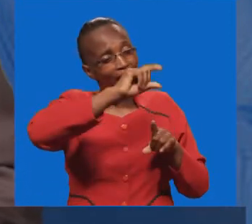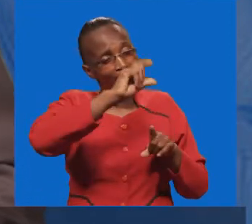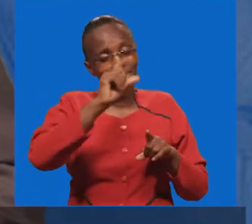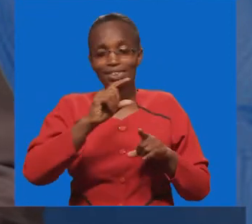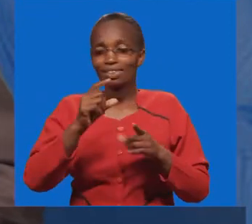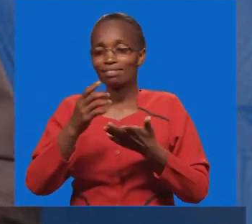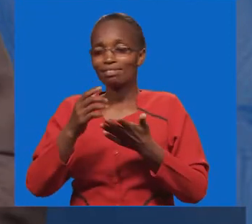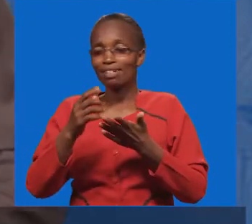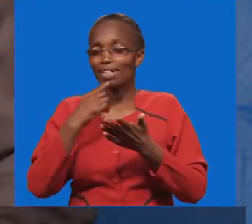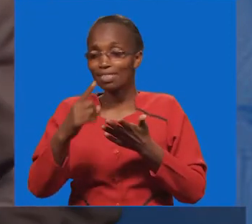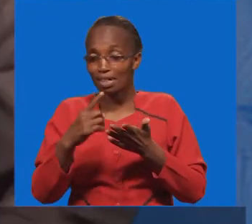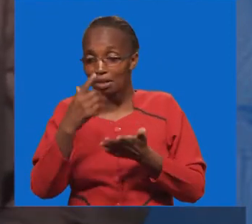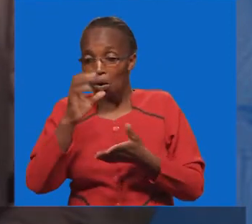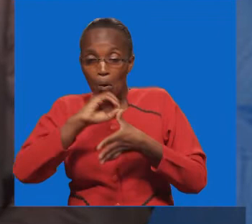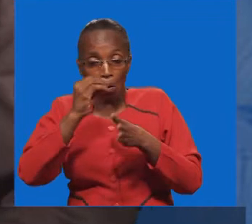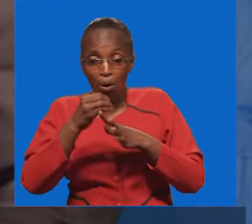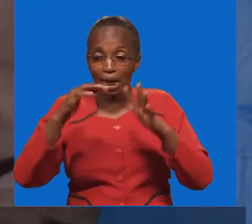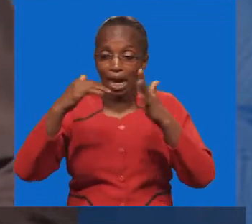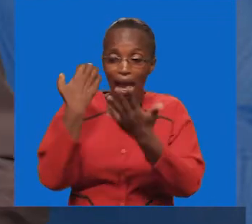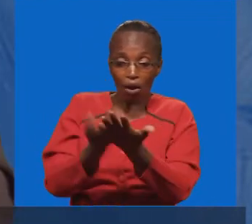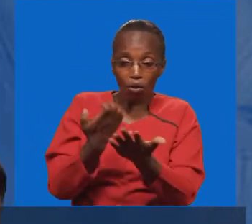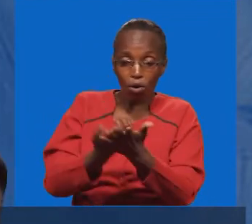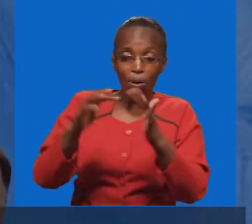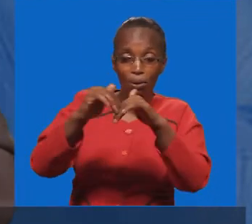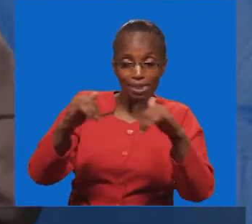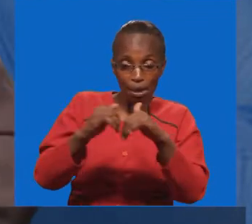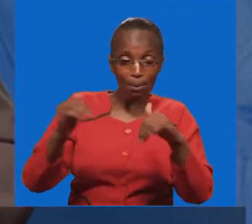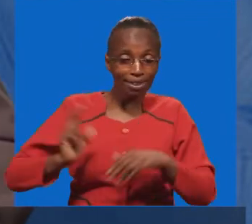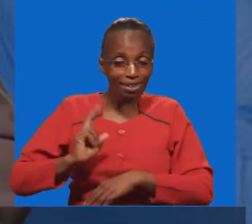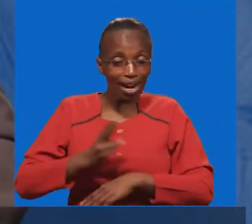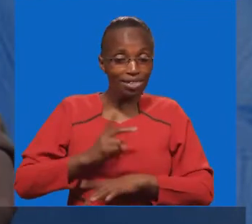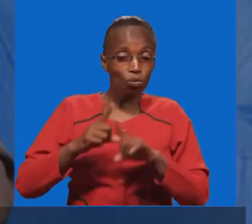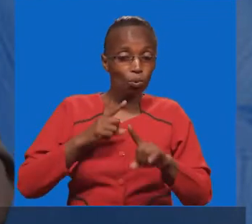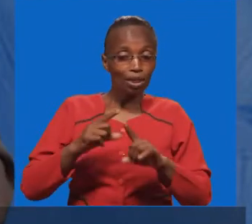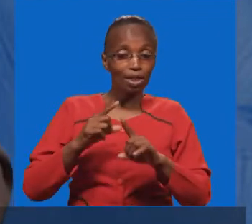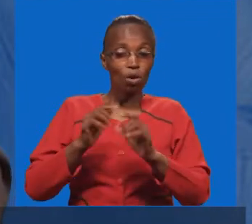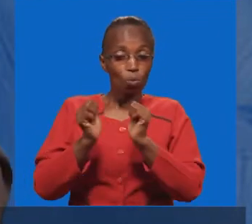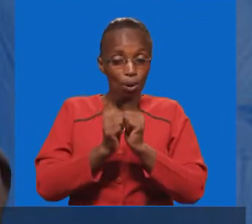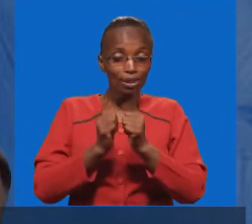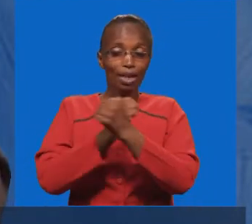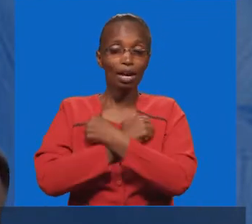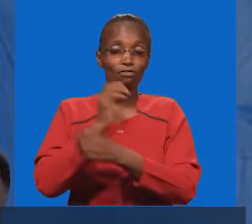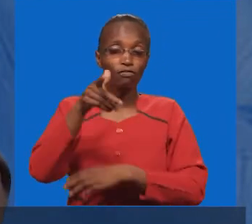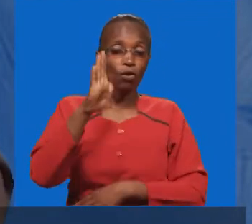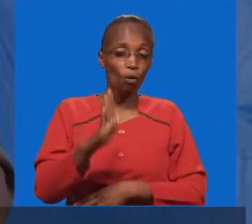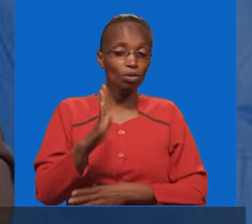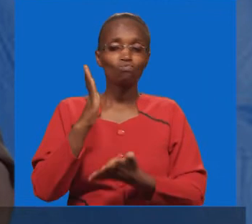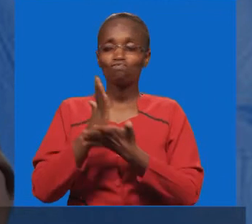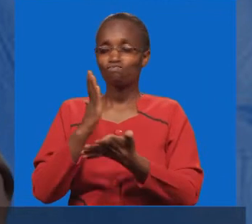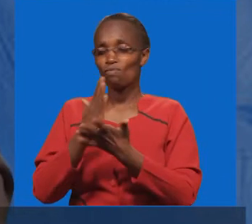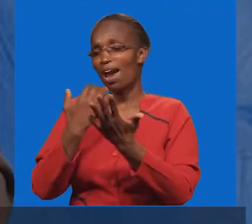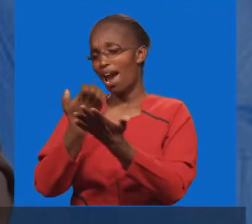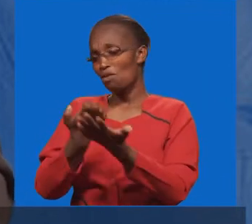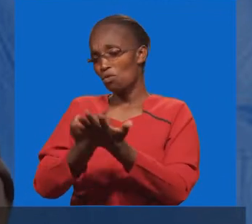upanga? Nami naongezea na kusema au uchumi? Maana tunajua kana kwamba uchumi